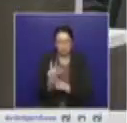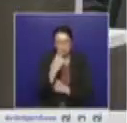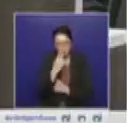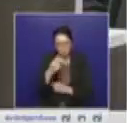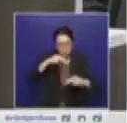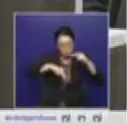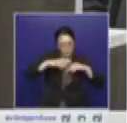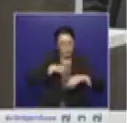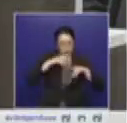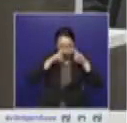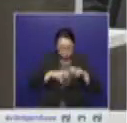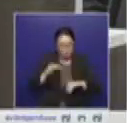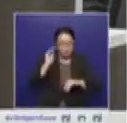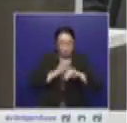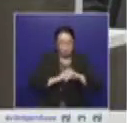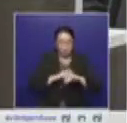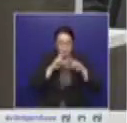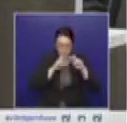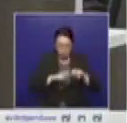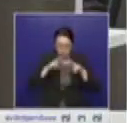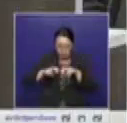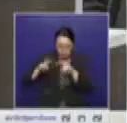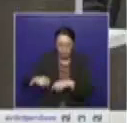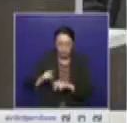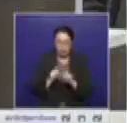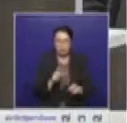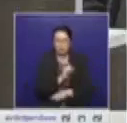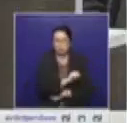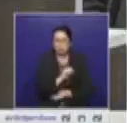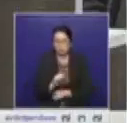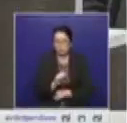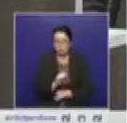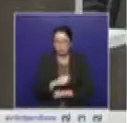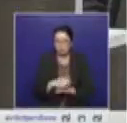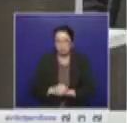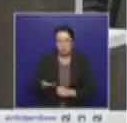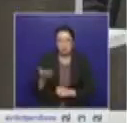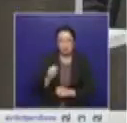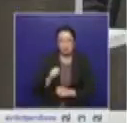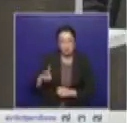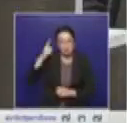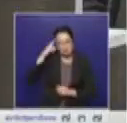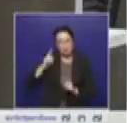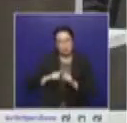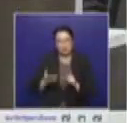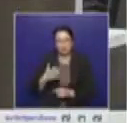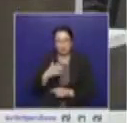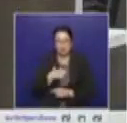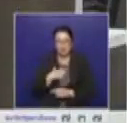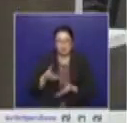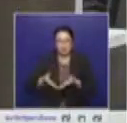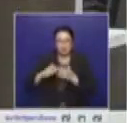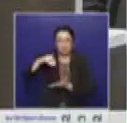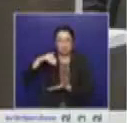ฮะเขาก็บอกไงมีประเทศใดในโลกที่เป็นอย่างนี้เป็นสสไม่กี่วันเดี๋ยวดุนเด็กเพราะคะแนนตกหล่นไปคะแนนนั่นนี่โน่นเป็น